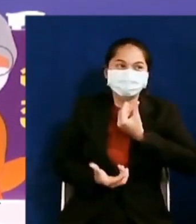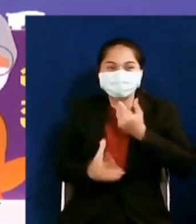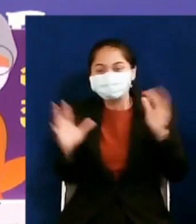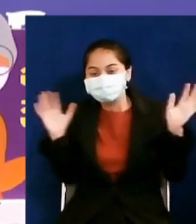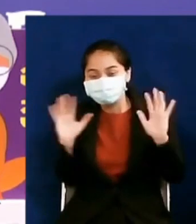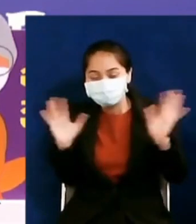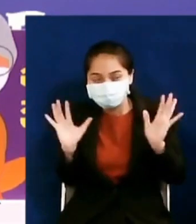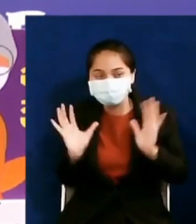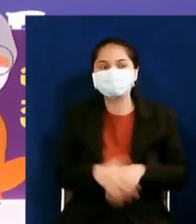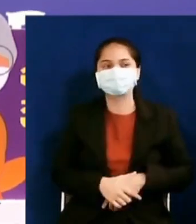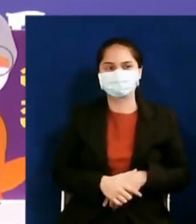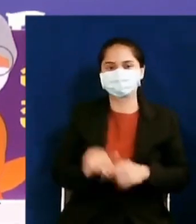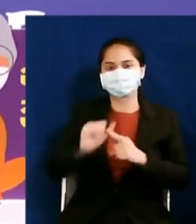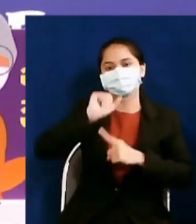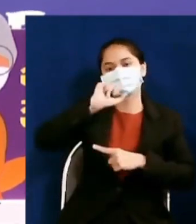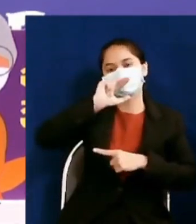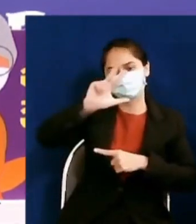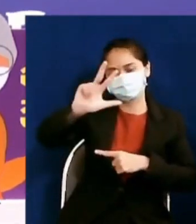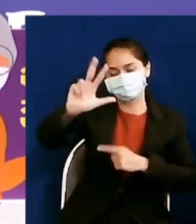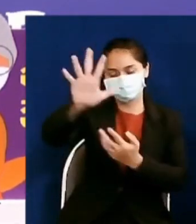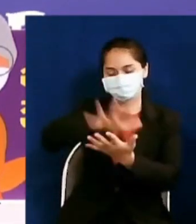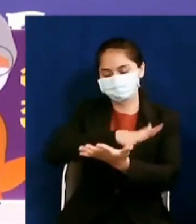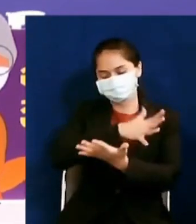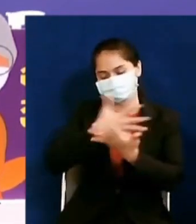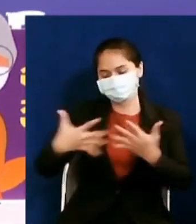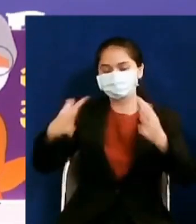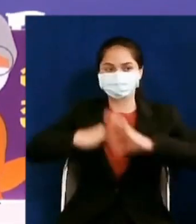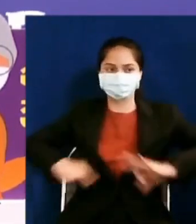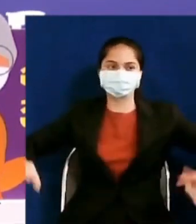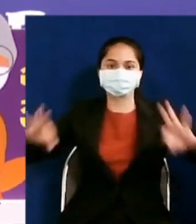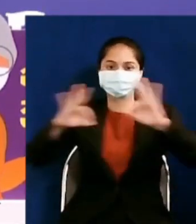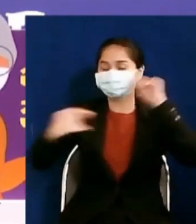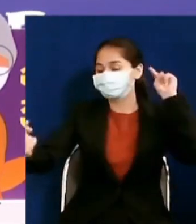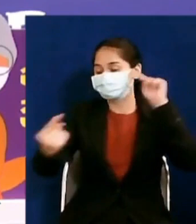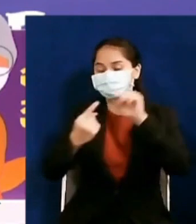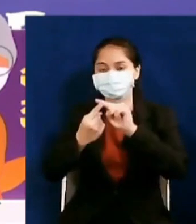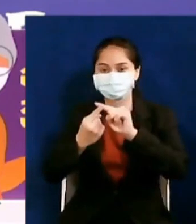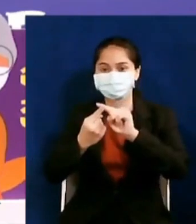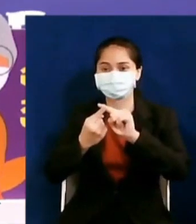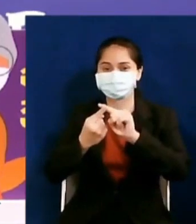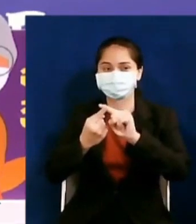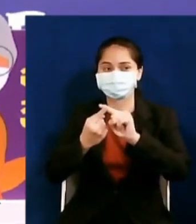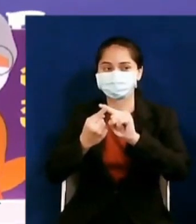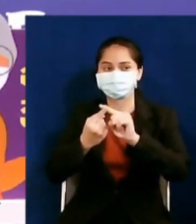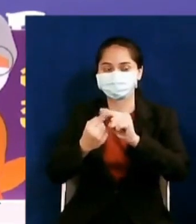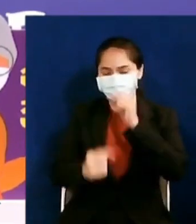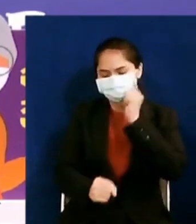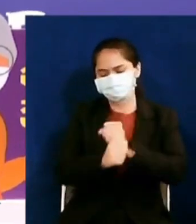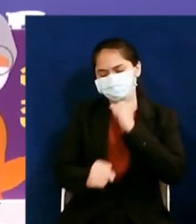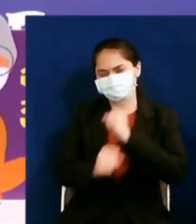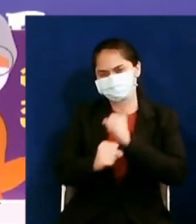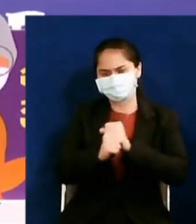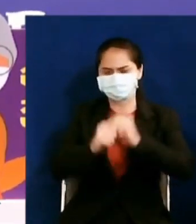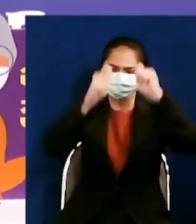มีภูมิดีกว่าไม่มีแล้วก็ข้อมูลต่างๆอะไรต่างๆตรงนี้เนี่ยที่สันนิษฐานจากเรื่องของตำแหน่งที่เจอเนี่ยอาจจะทำให้เกิดปัญห